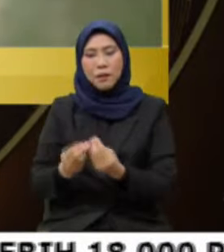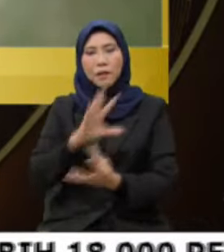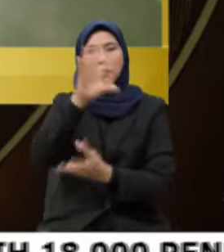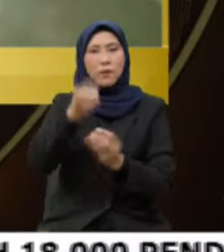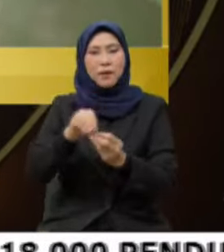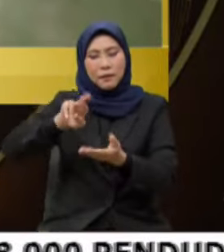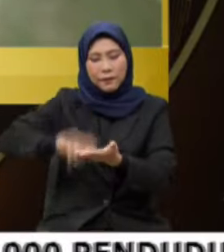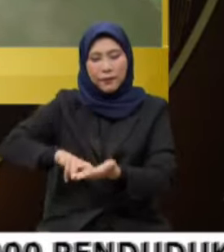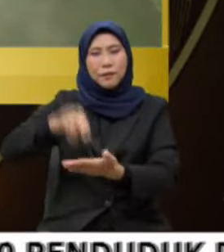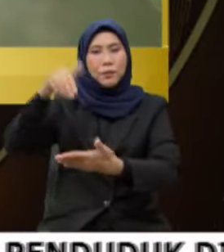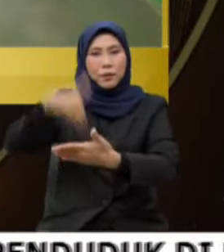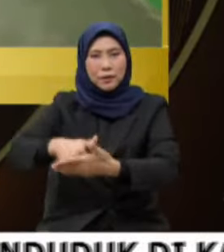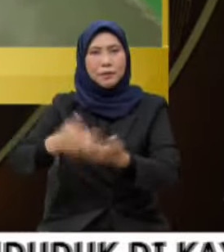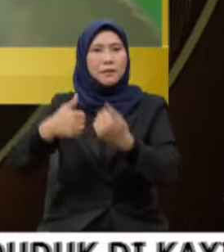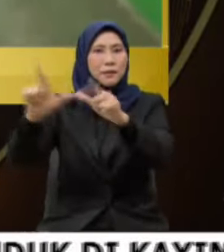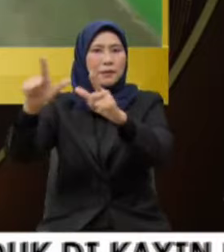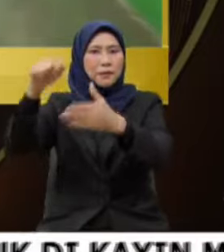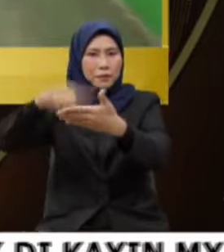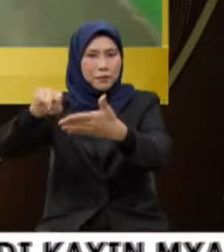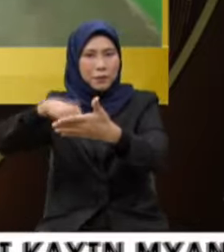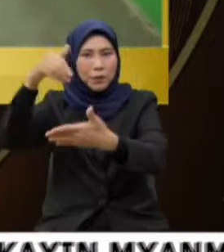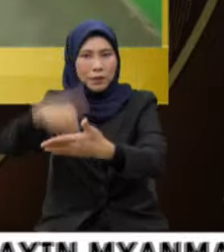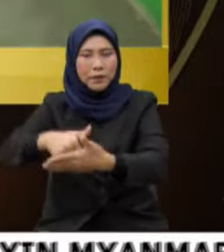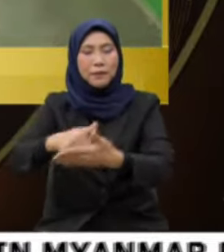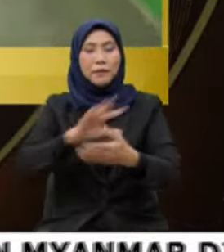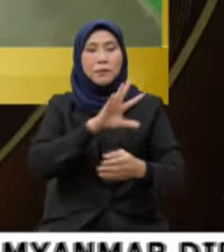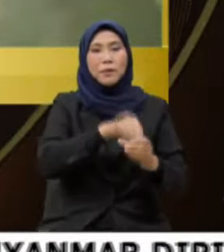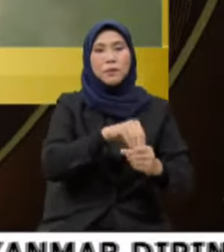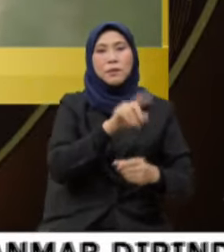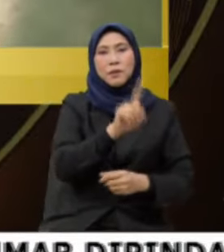keseluruhan daftar pemilih yang layak mengundi, termasuk